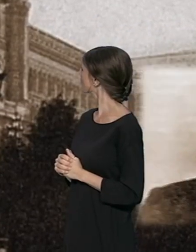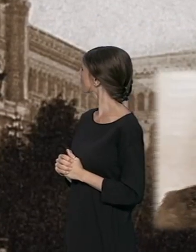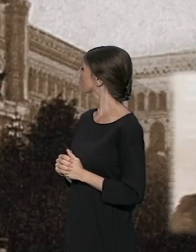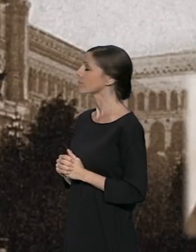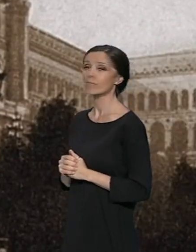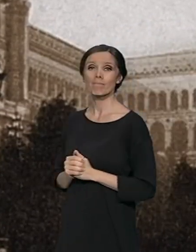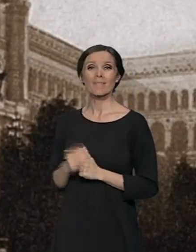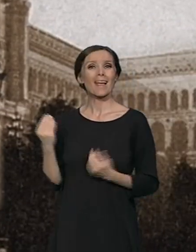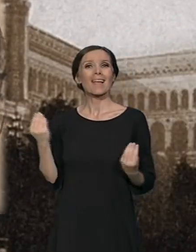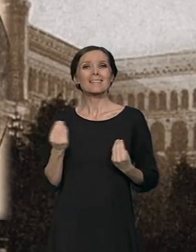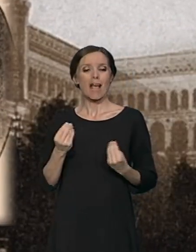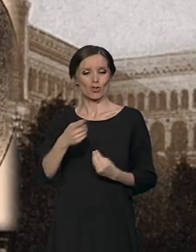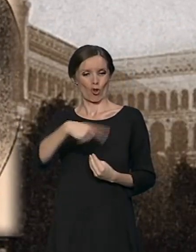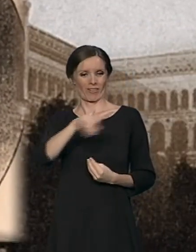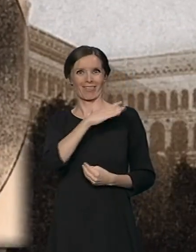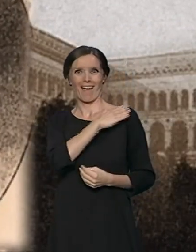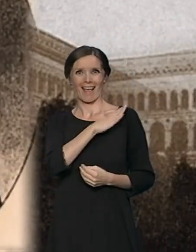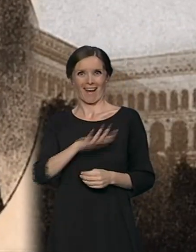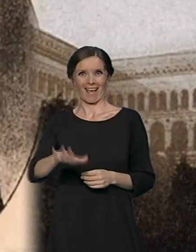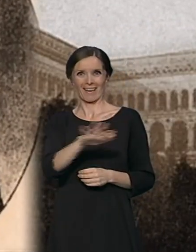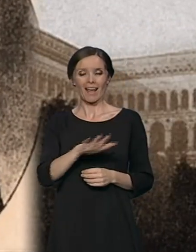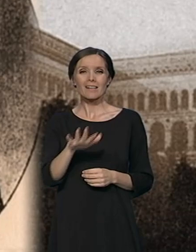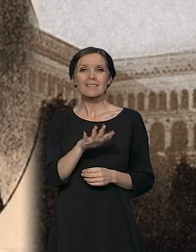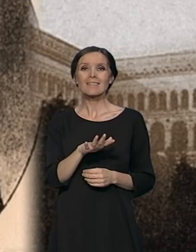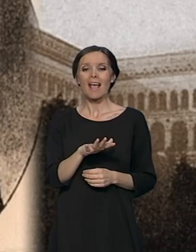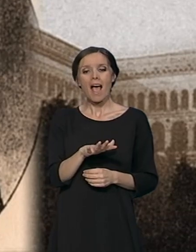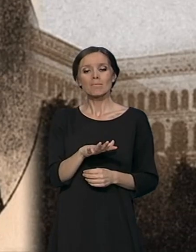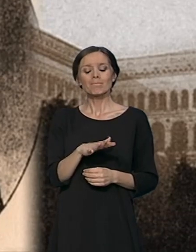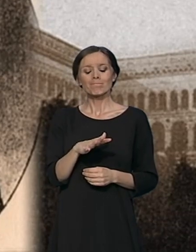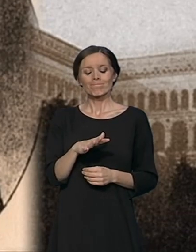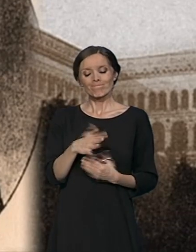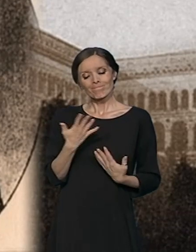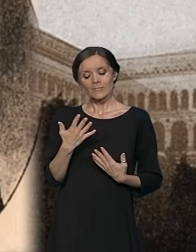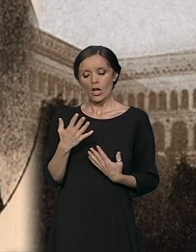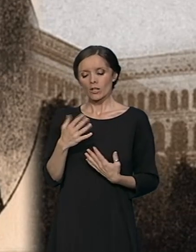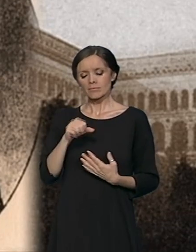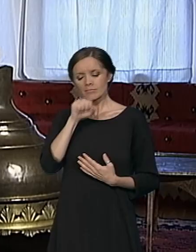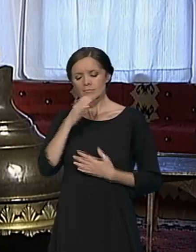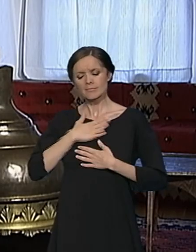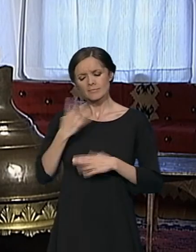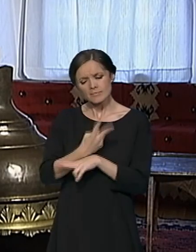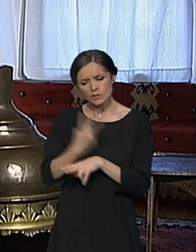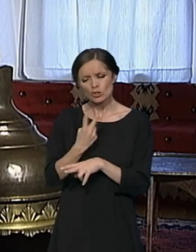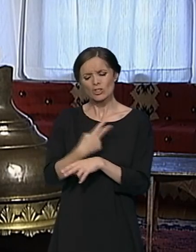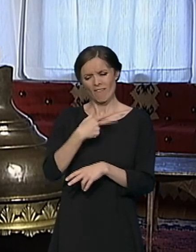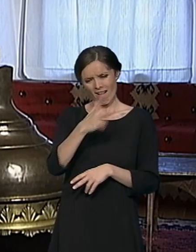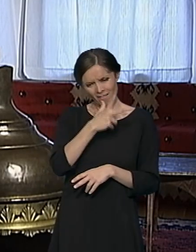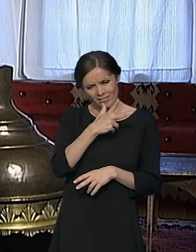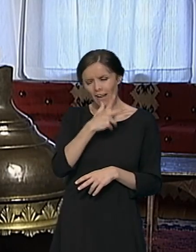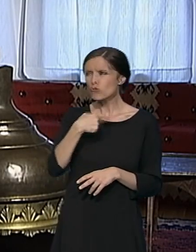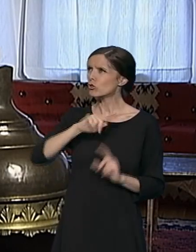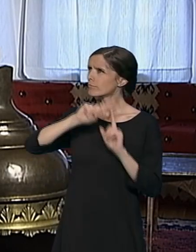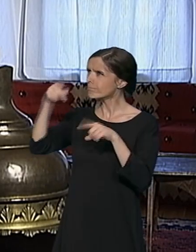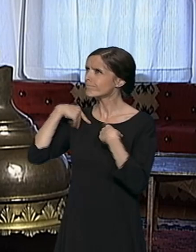Reč je o jednoj generaciji koja je bila patriotski nastrojena i koja je želela da